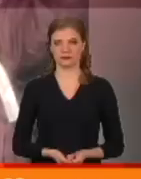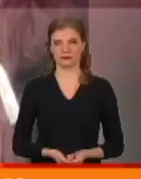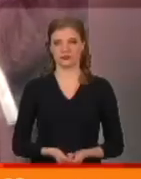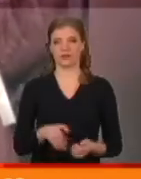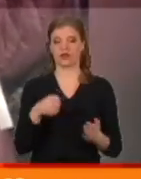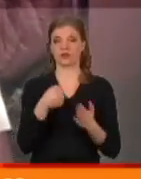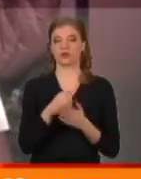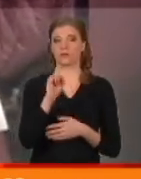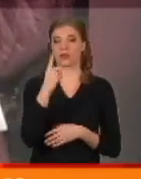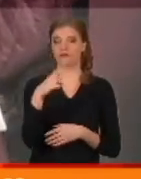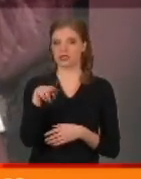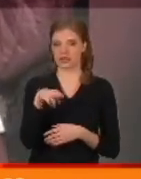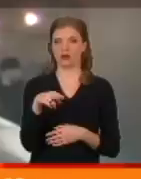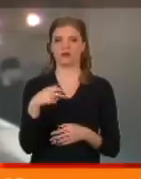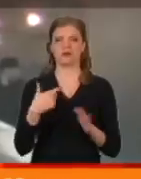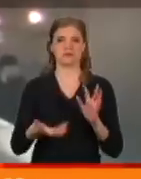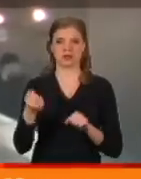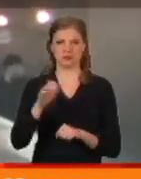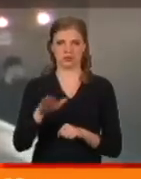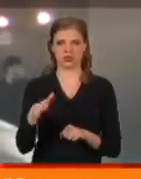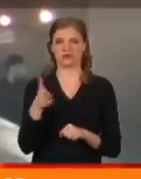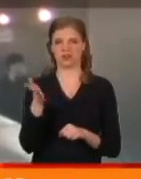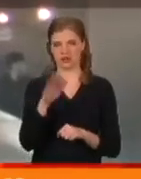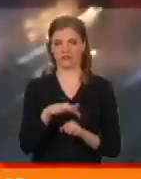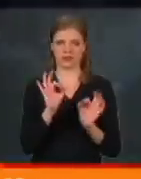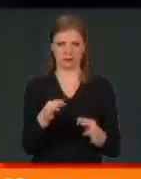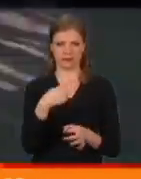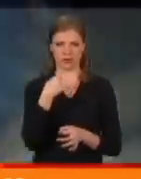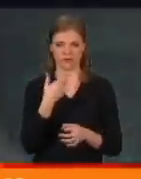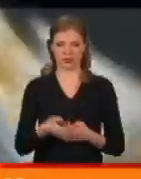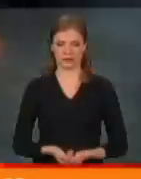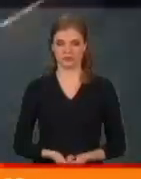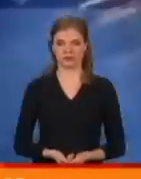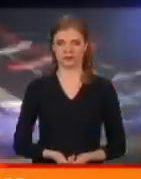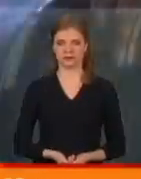До 1 декабря киевляне не поддерживали этот Майдан. Давайте правильно говорить.